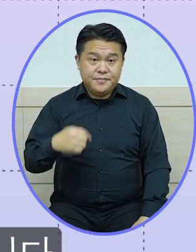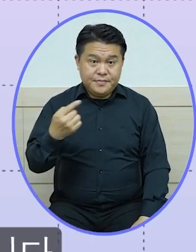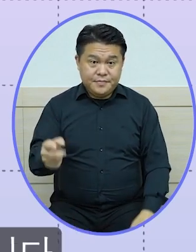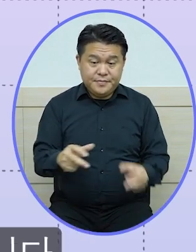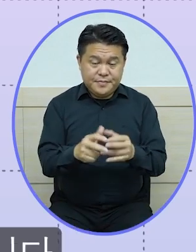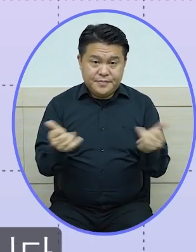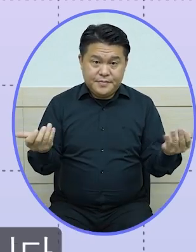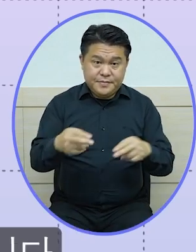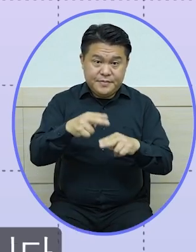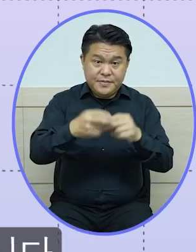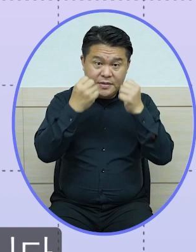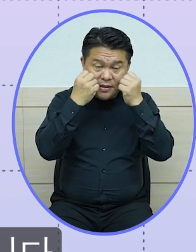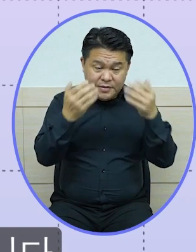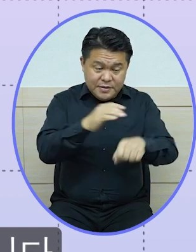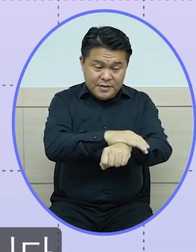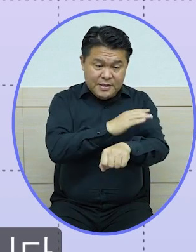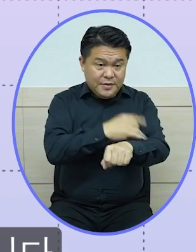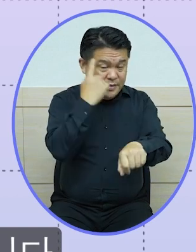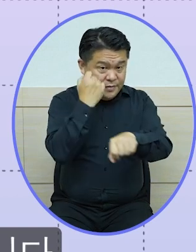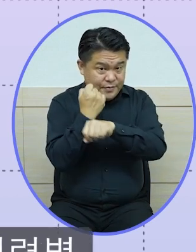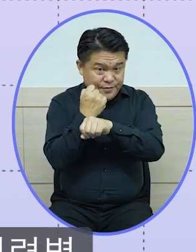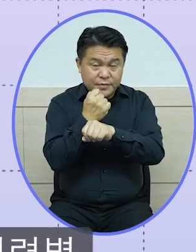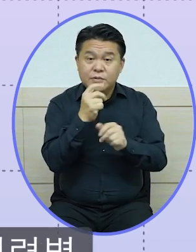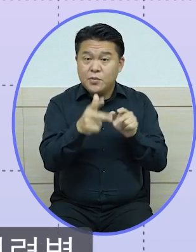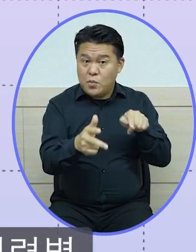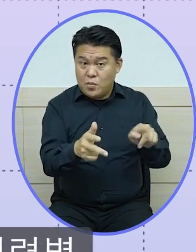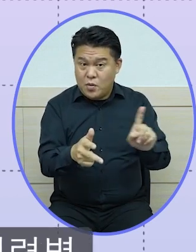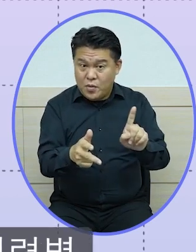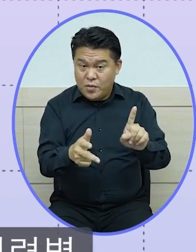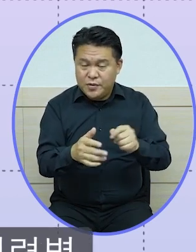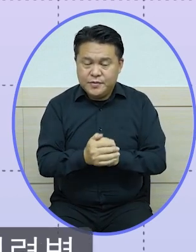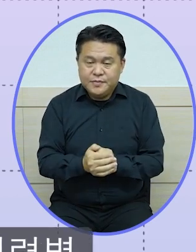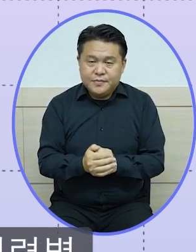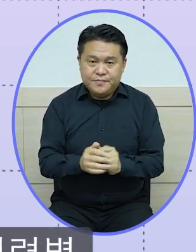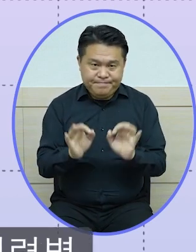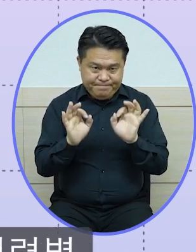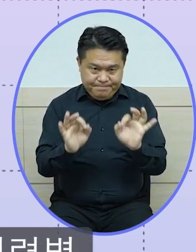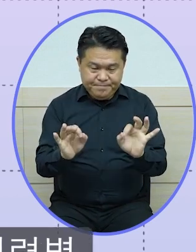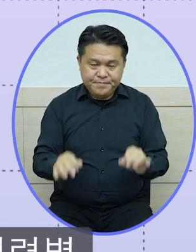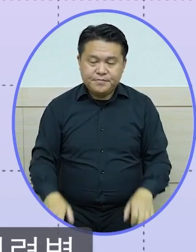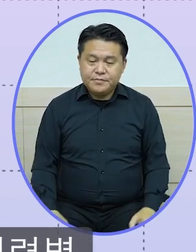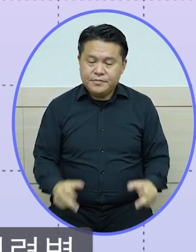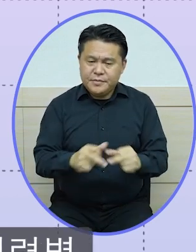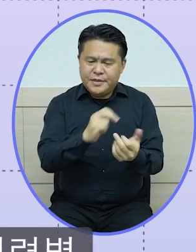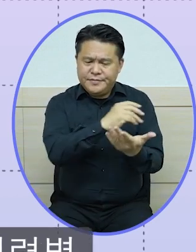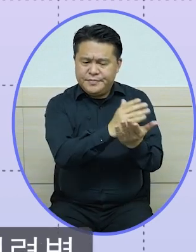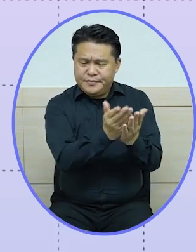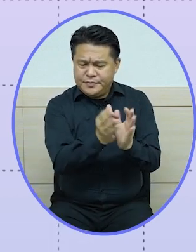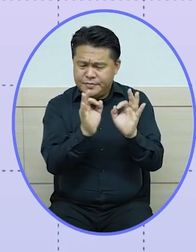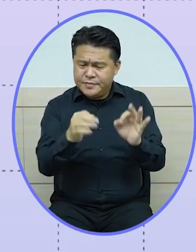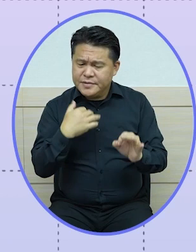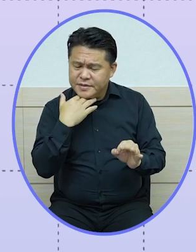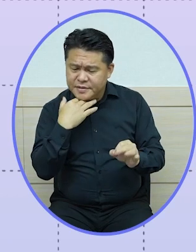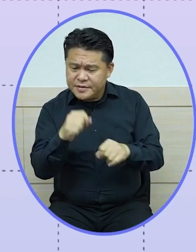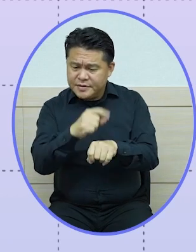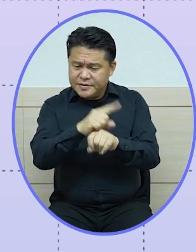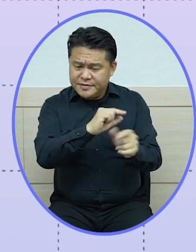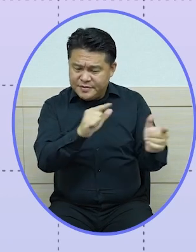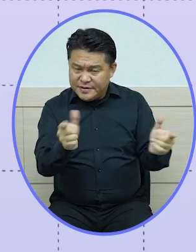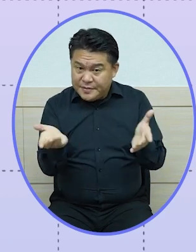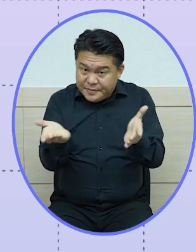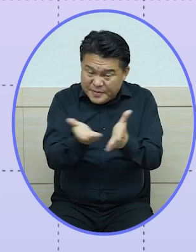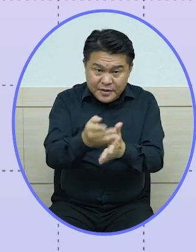다음은 장애인 일자리 신규 직무 개발 사업입니다. 장애인 일자리 신규 직무 개발은 장애 유형별, 연령별 특성 등을